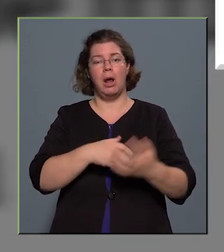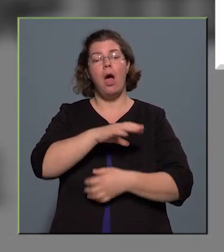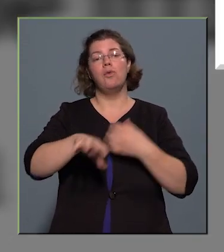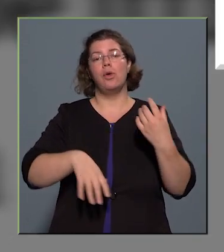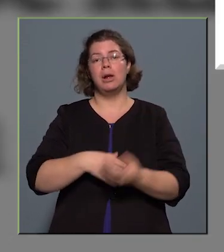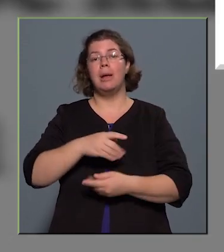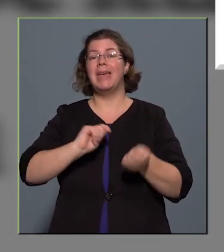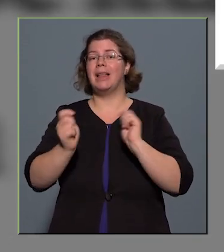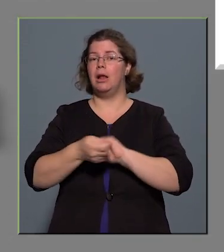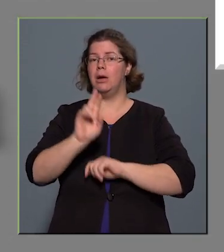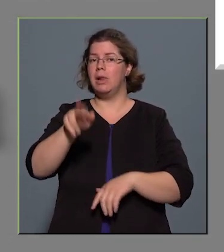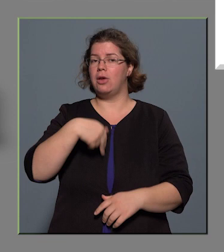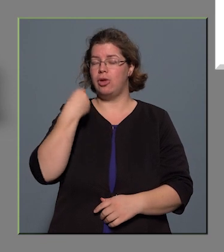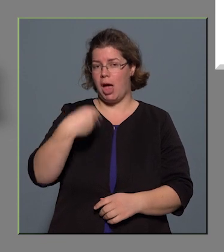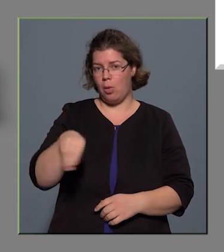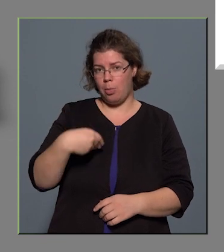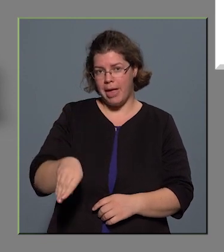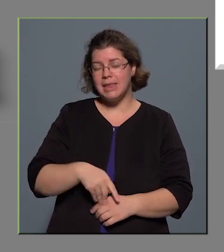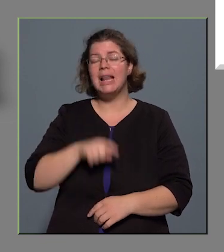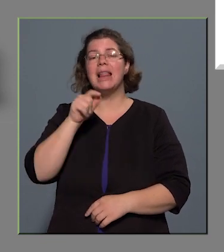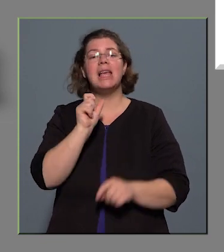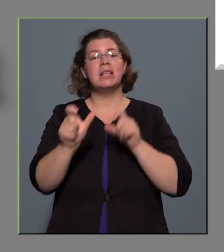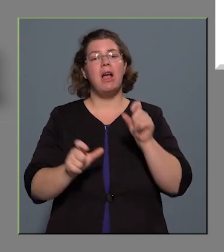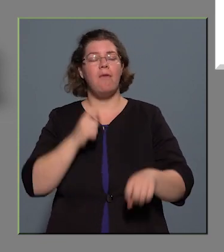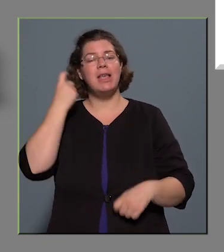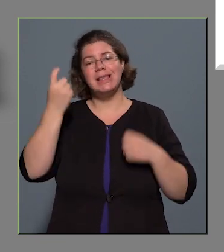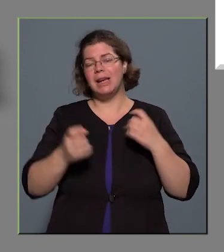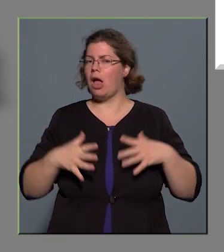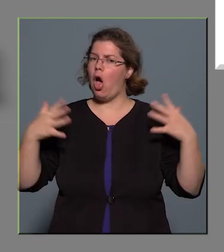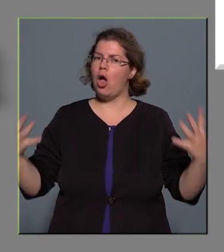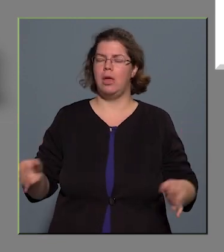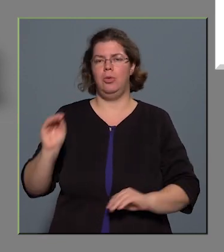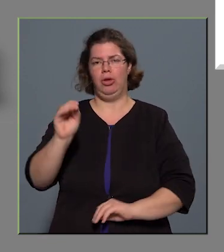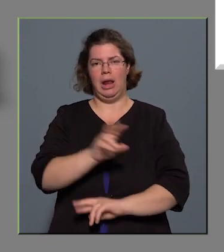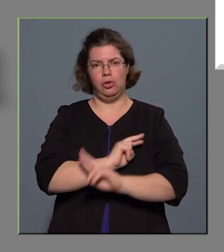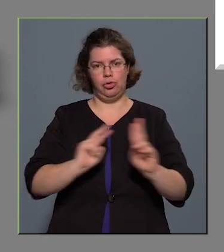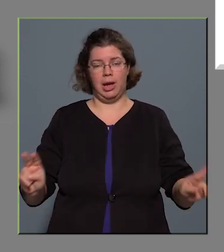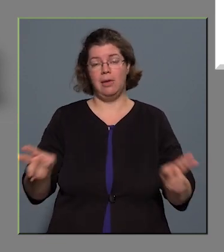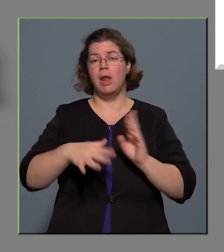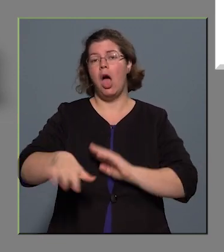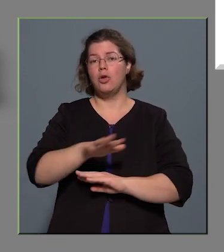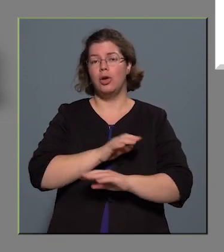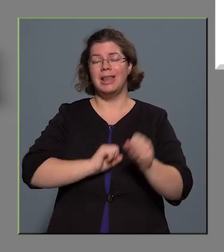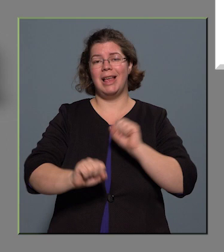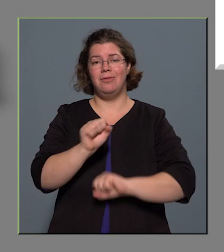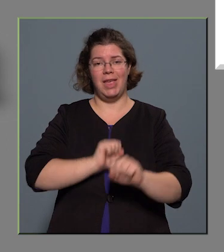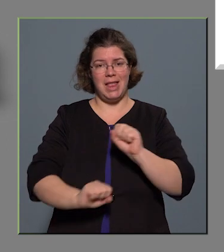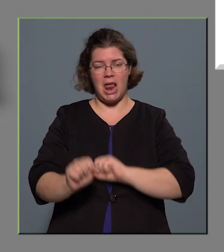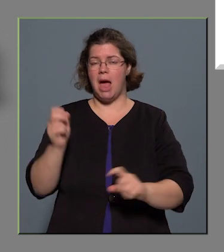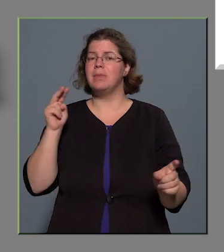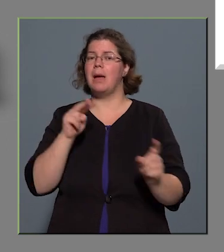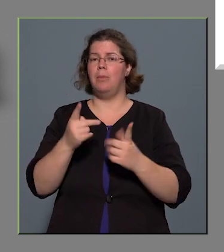átalakulásáról is beszélt. Ennek szavai szerint hatalmas jelentősége van a környezetvédelem szempontjából